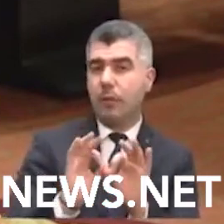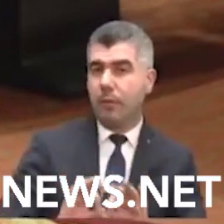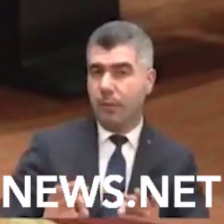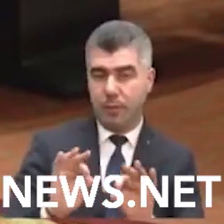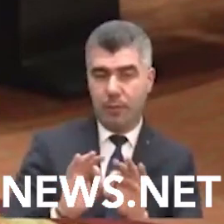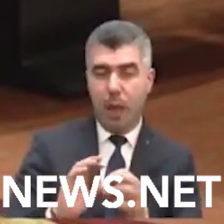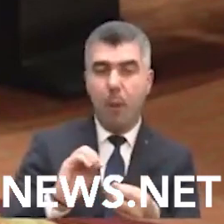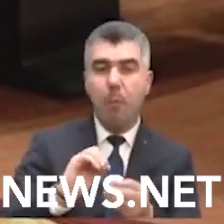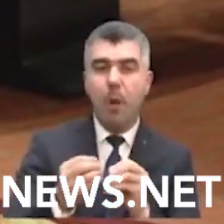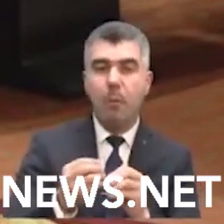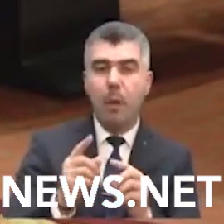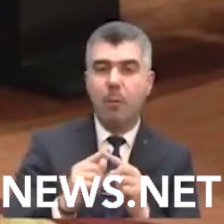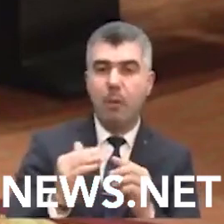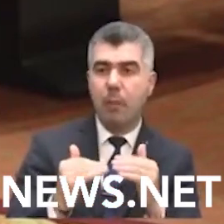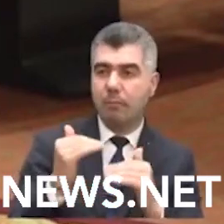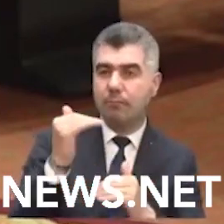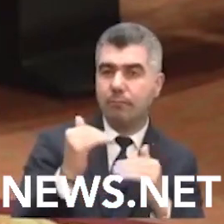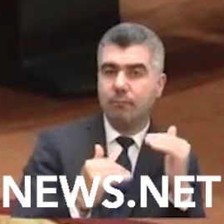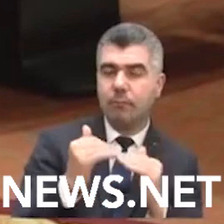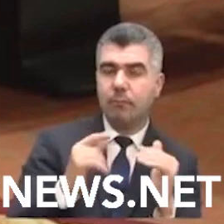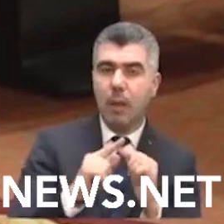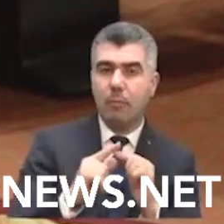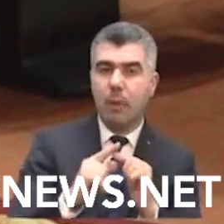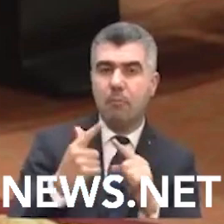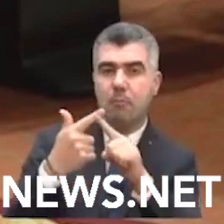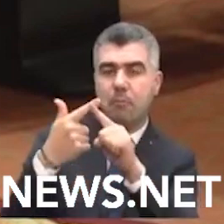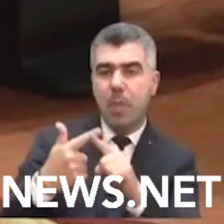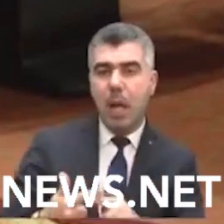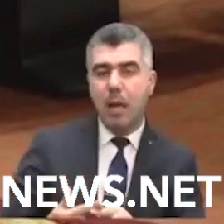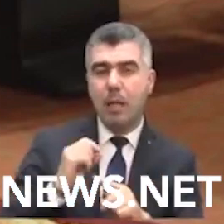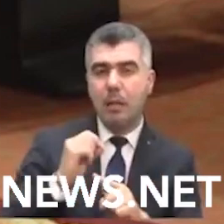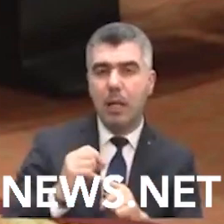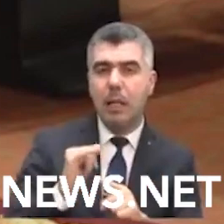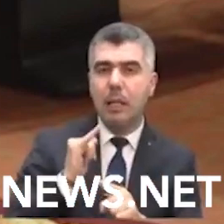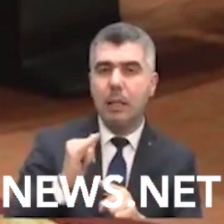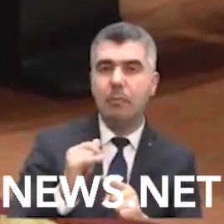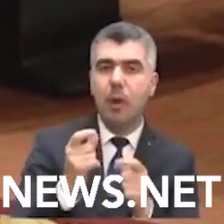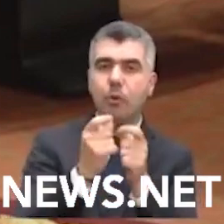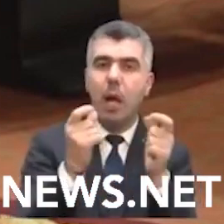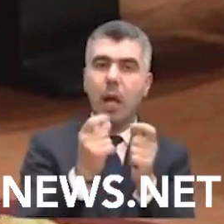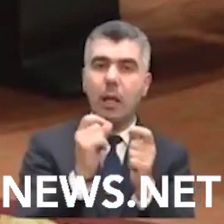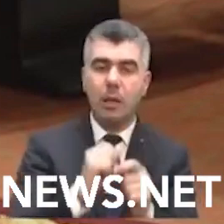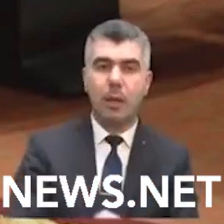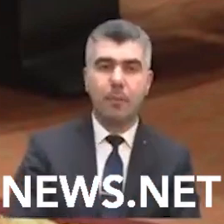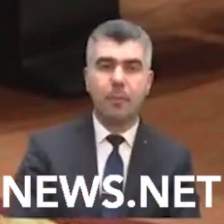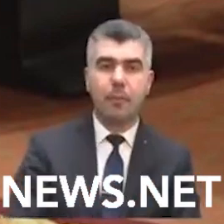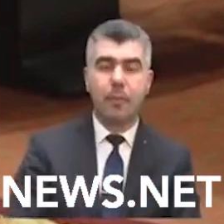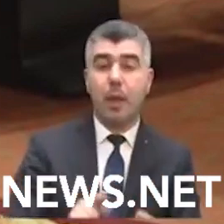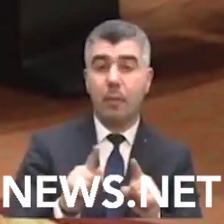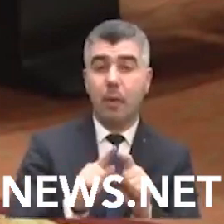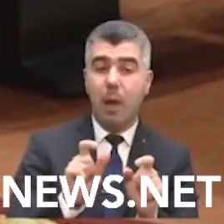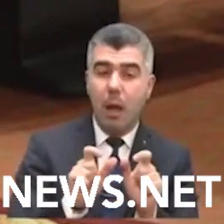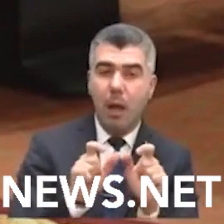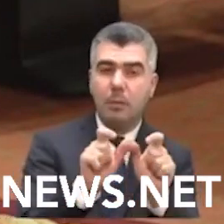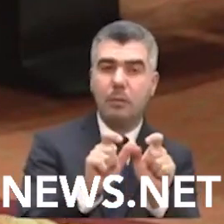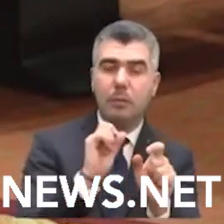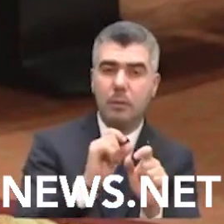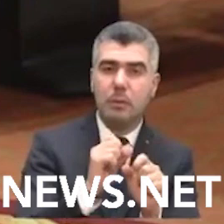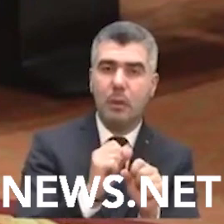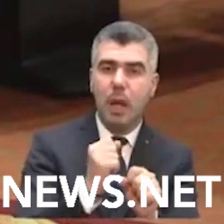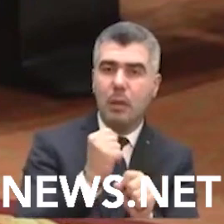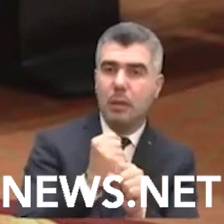عدم التوازن المالي للعقود الذي يؤدي إلى عجز مالي متفاقم، قصور في الحكامة وضعف مهام